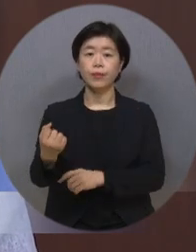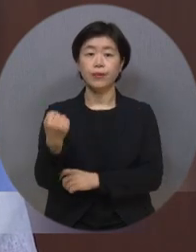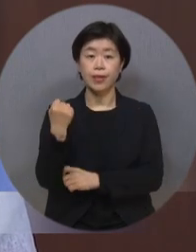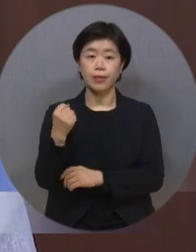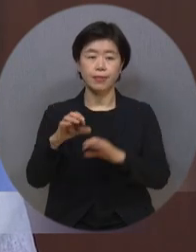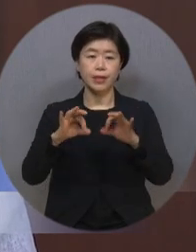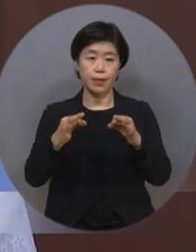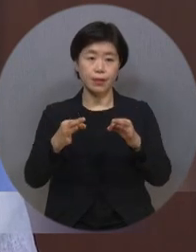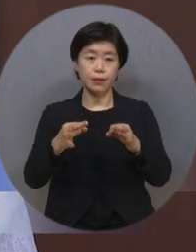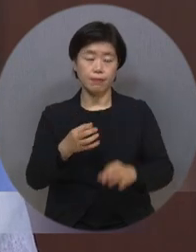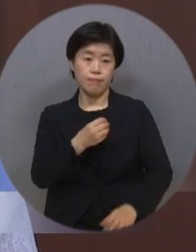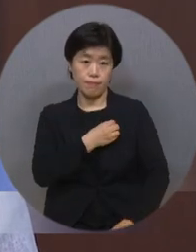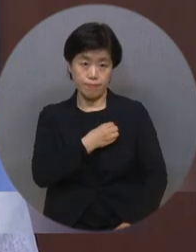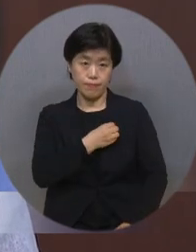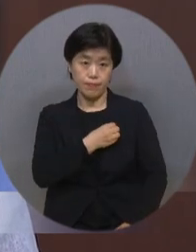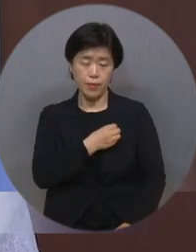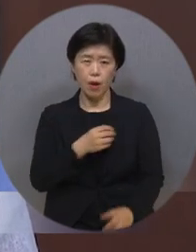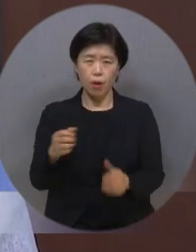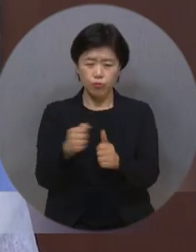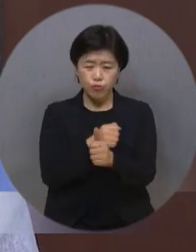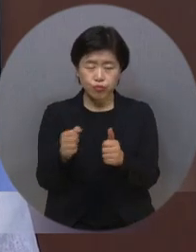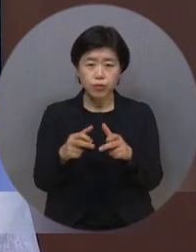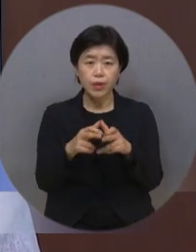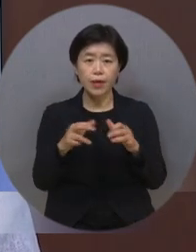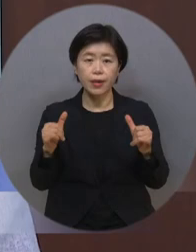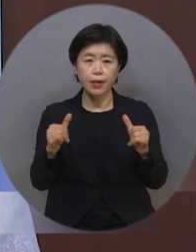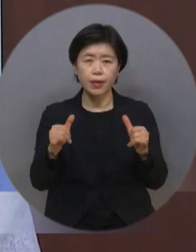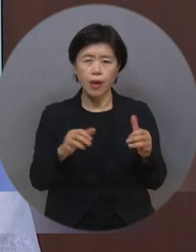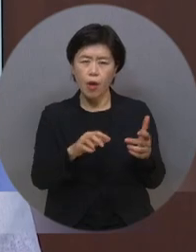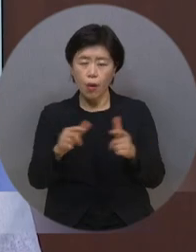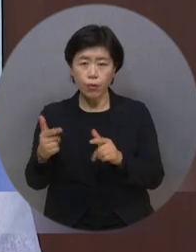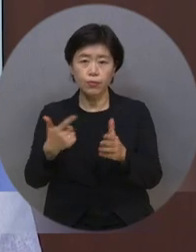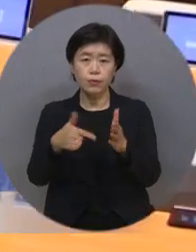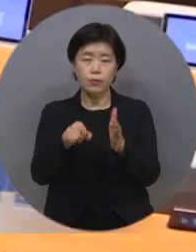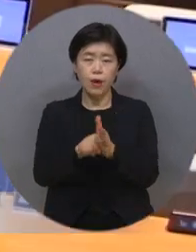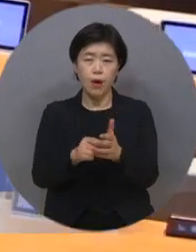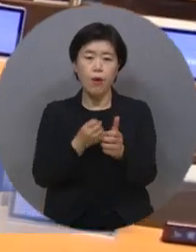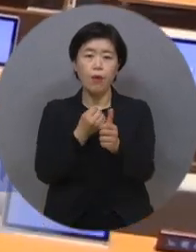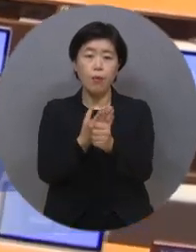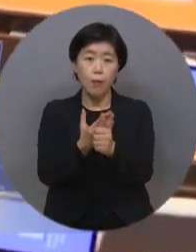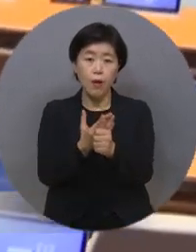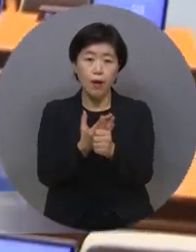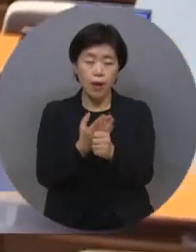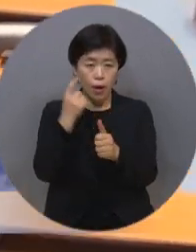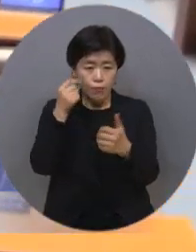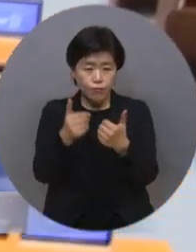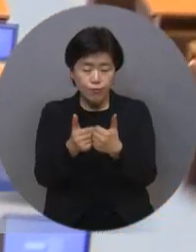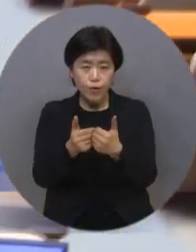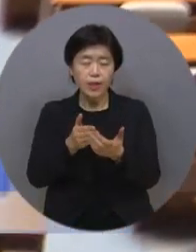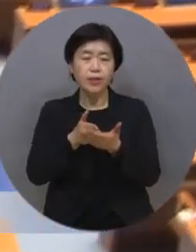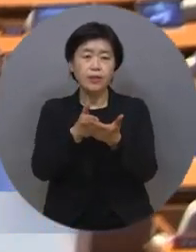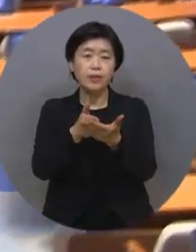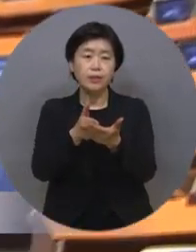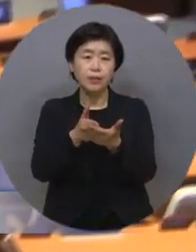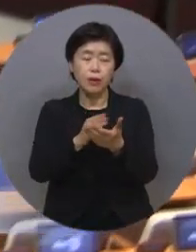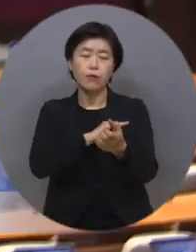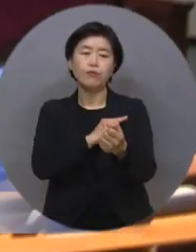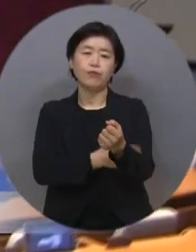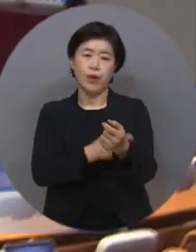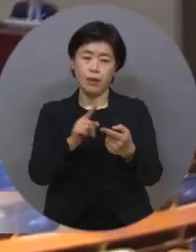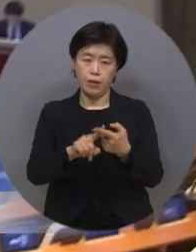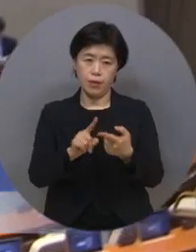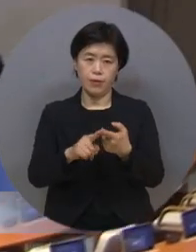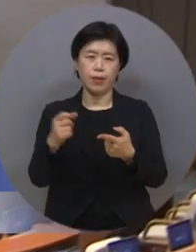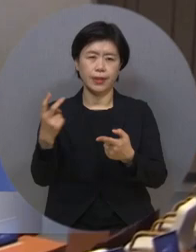의원이 확대 피해 장애인 등을 위한 고발인 이의신청권을 되살리는 형사소송법 일부 개정